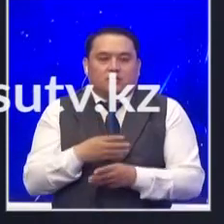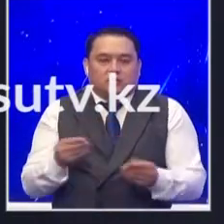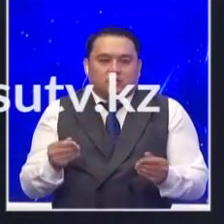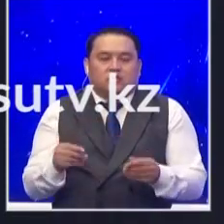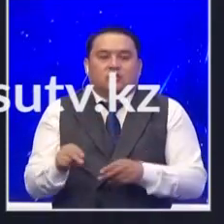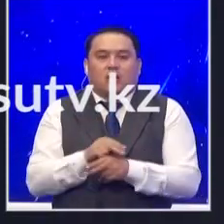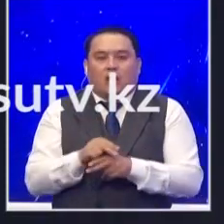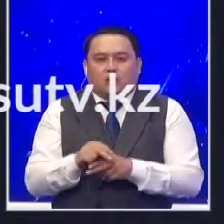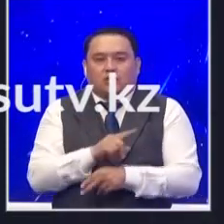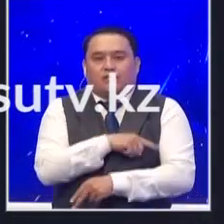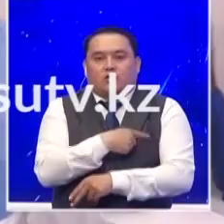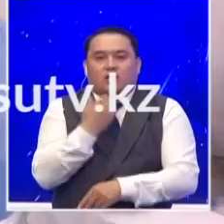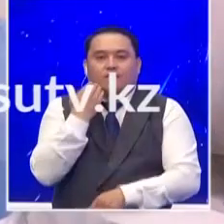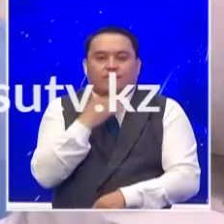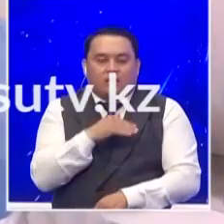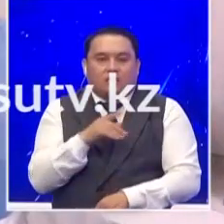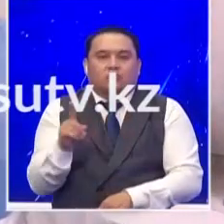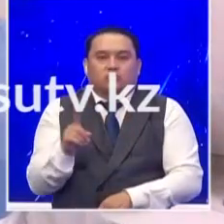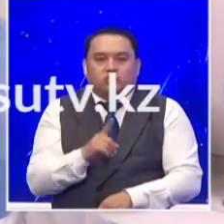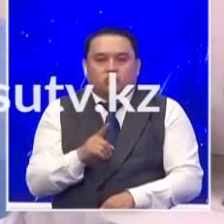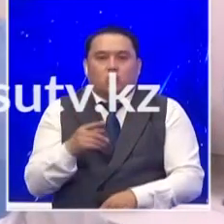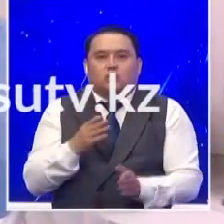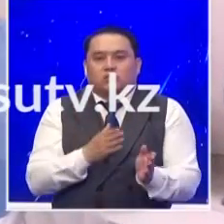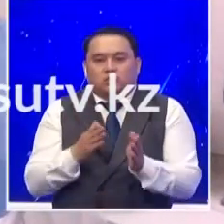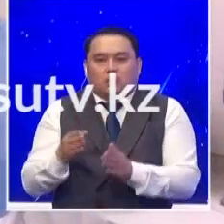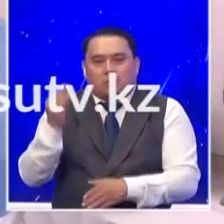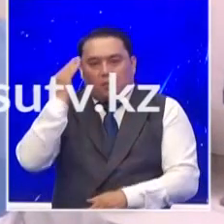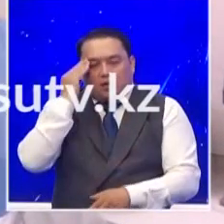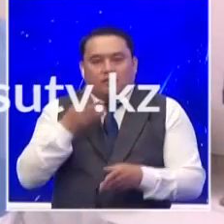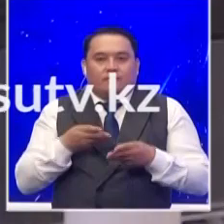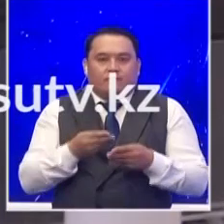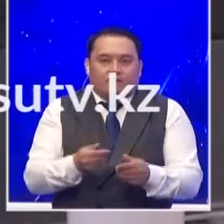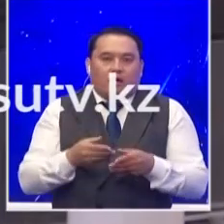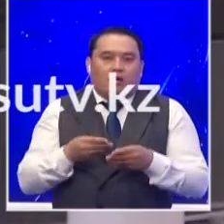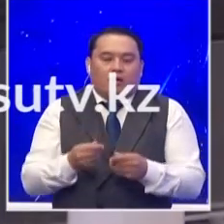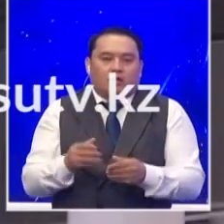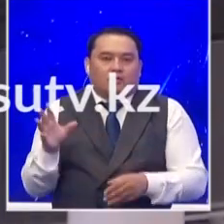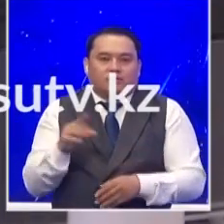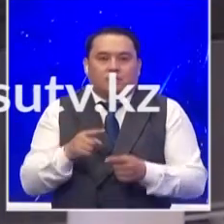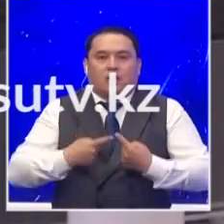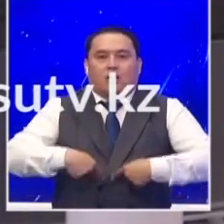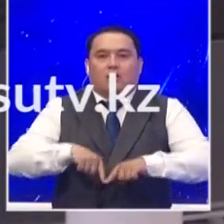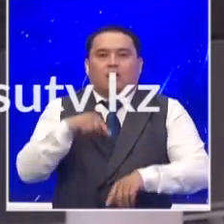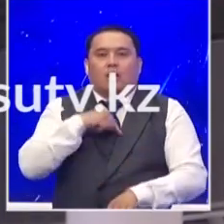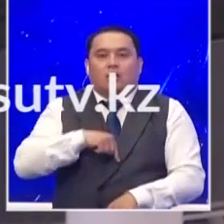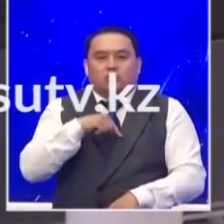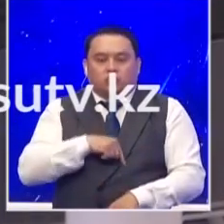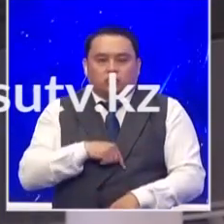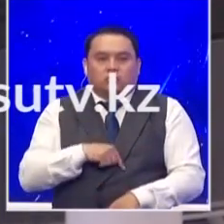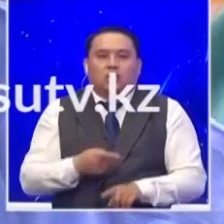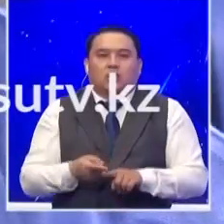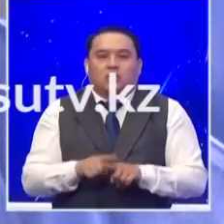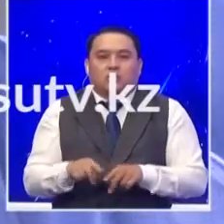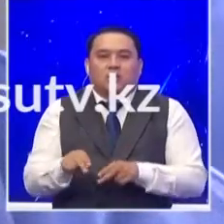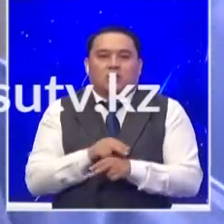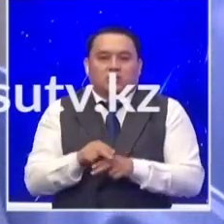словам врачей, это намного эффективнее, чем при системном методе, когда влияние оказывается на весь организм. Поэтому пациентка за таким